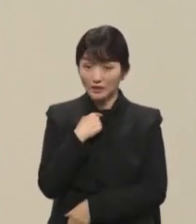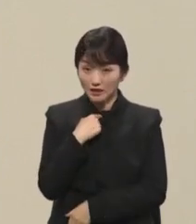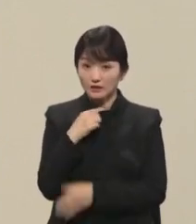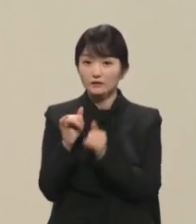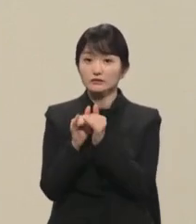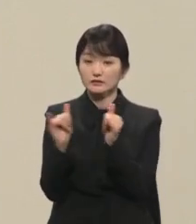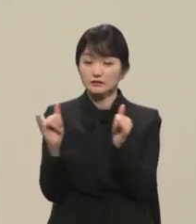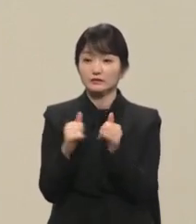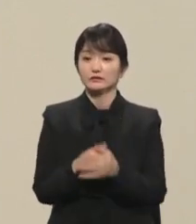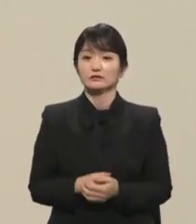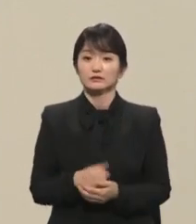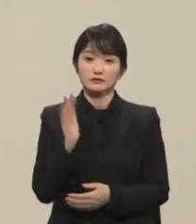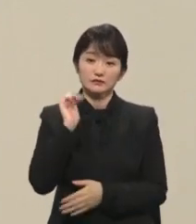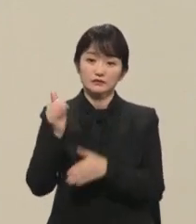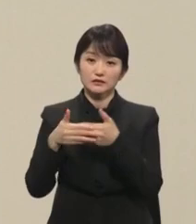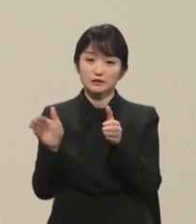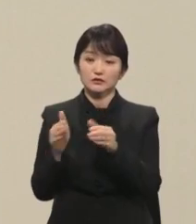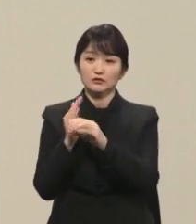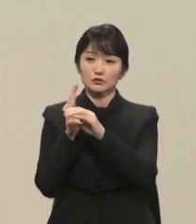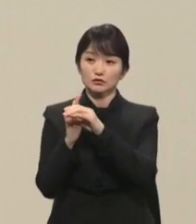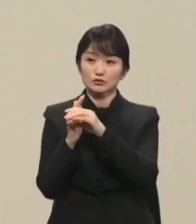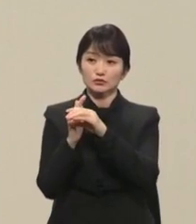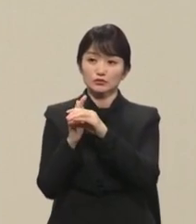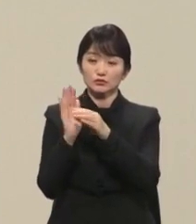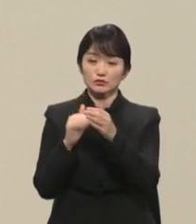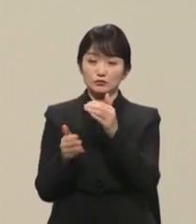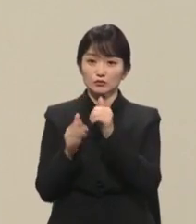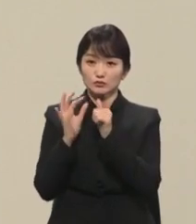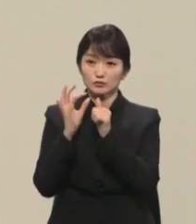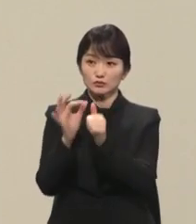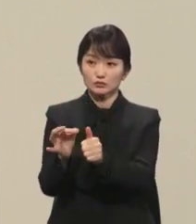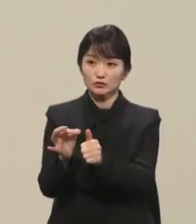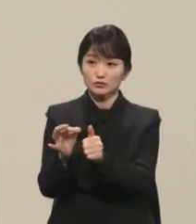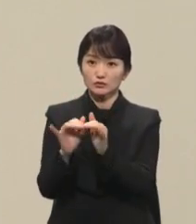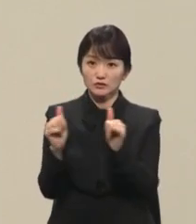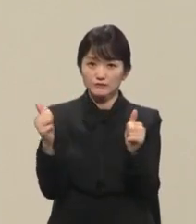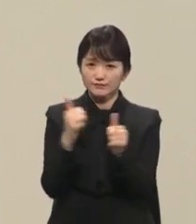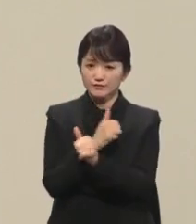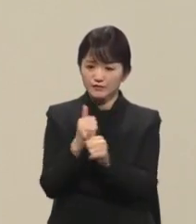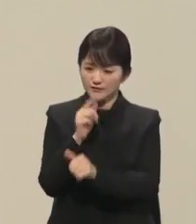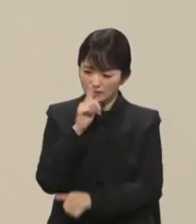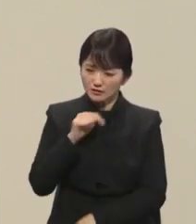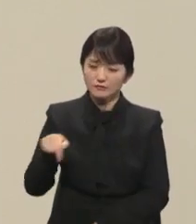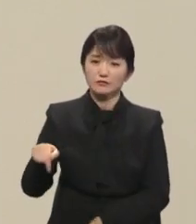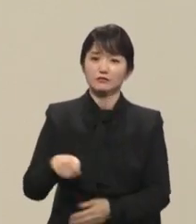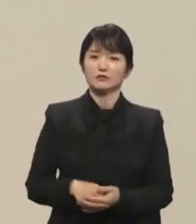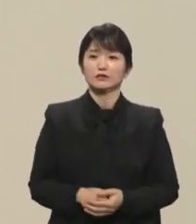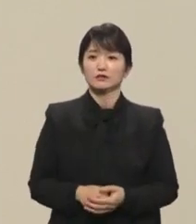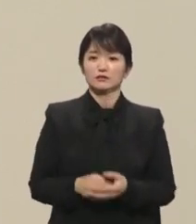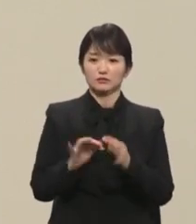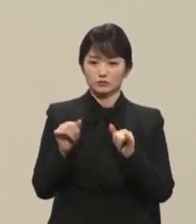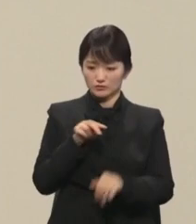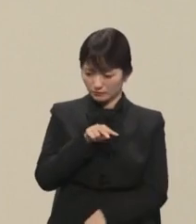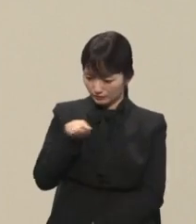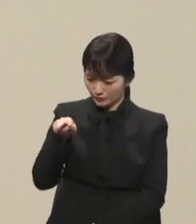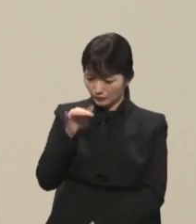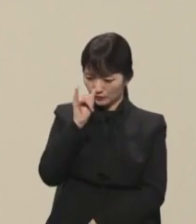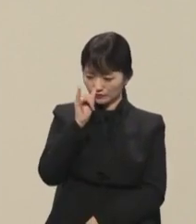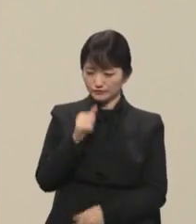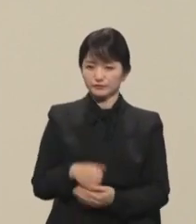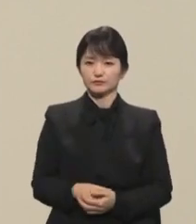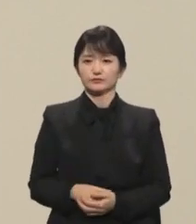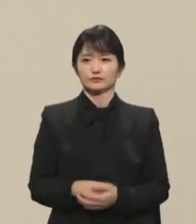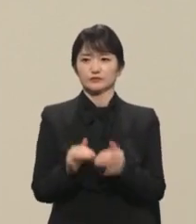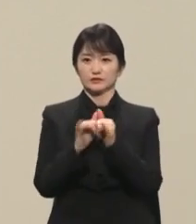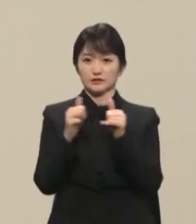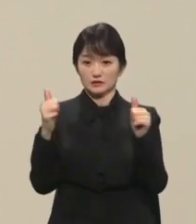대통령실이 주도하는 공천으로 물갈이가 된다면 이건 나쁜 물가리 든요 그 저는 여기에 대해서는 국민들이 지금 다 지켜보고 있기 때문에 물가리